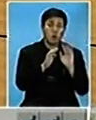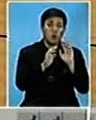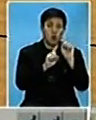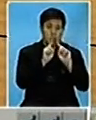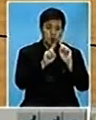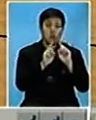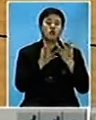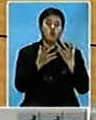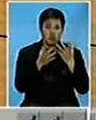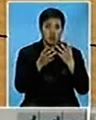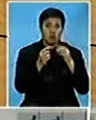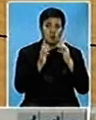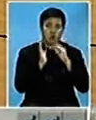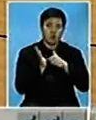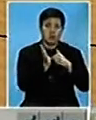ที่ปปช.